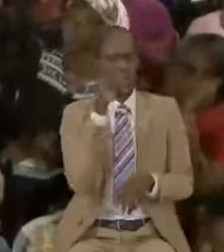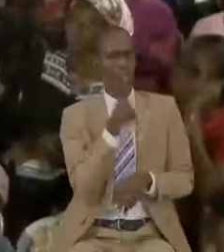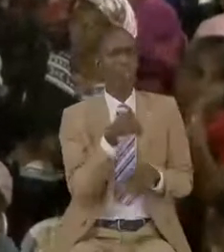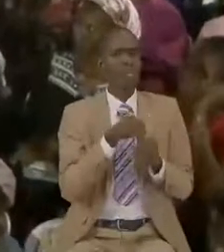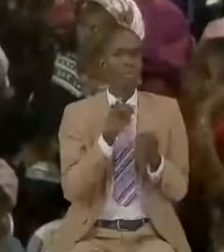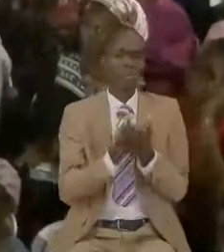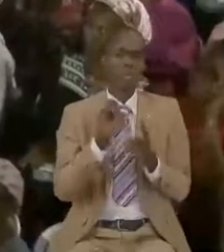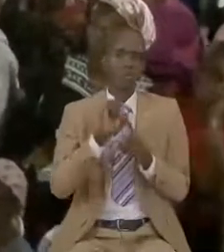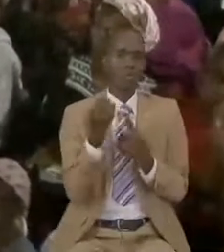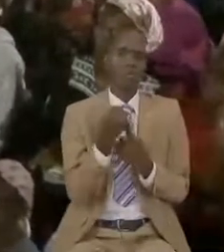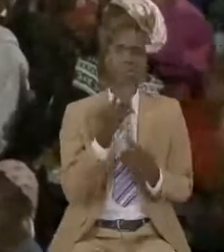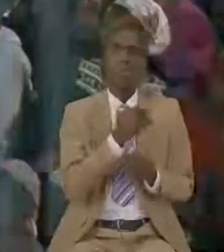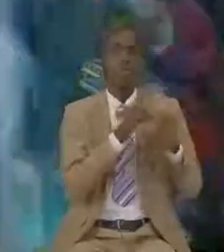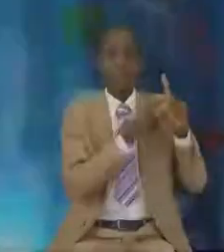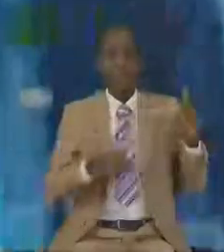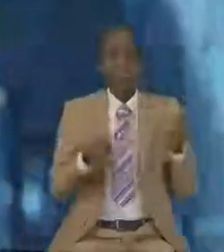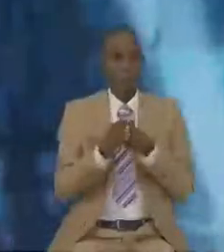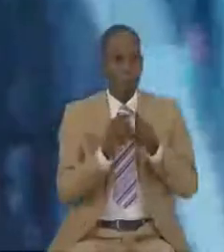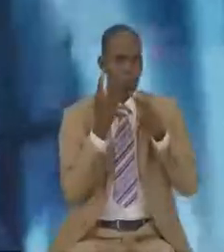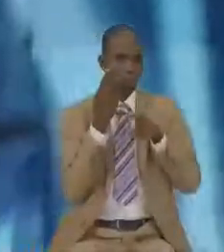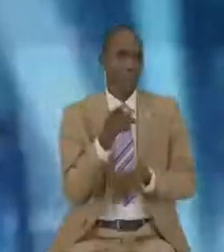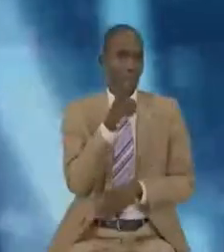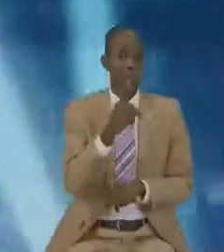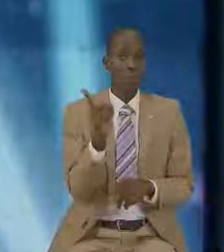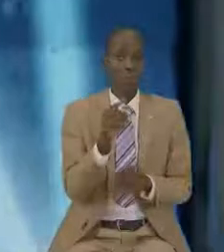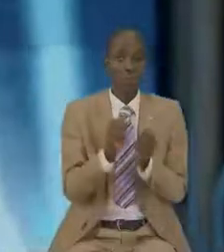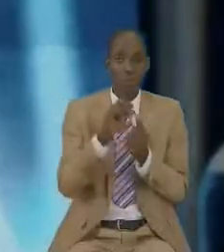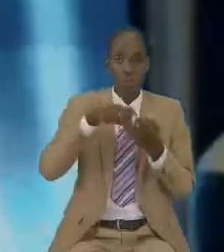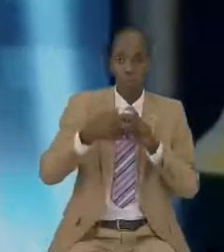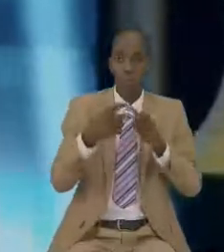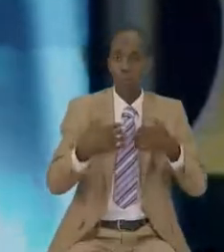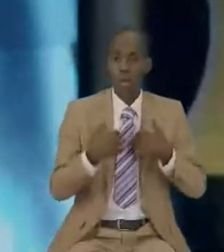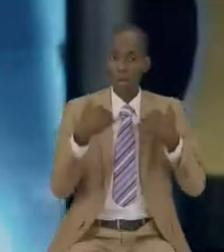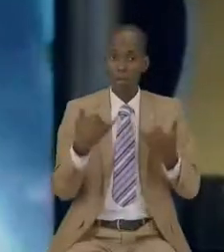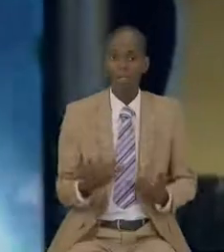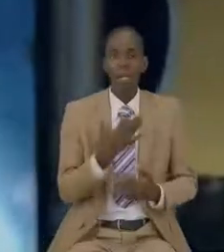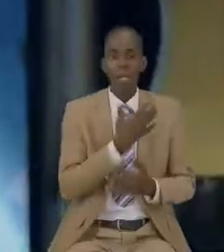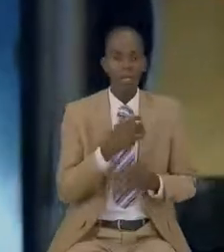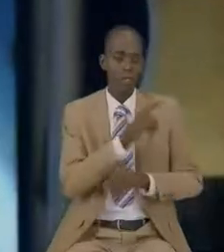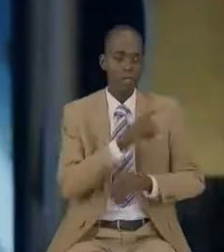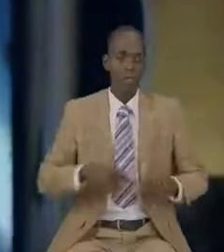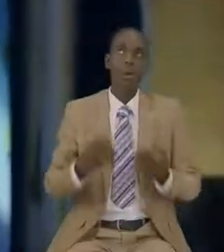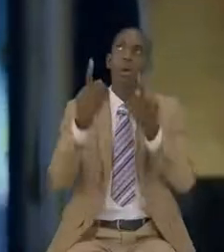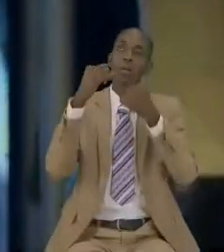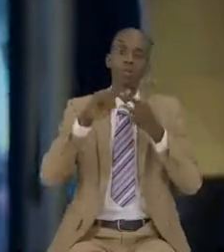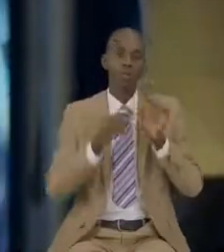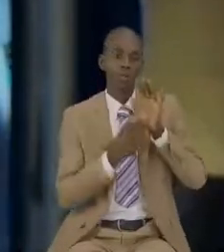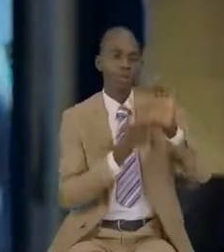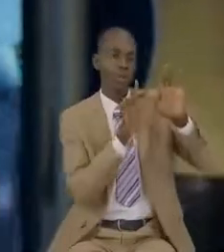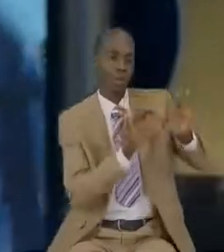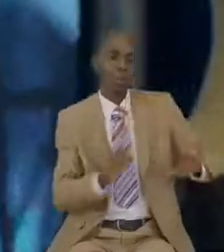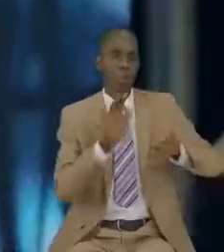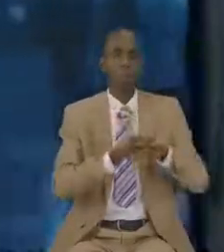Et il a eu pitié de lui. Dieu a vu ta condition là où tu es présentement. Et il est venu te manifester de la pitié. Il est